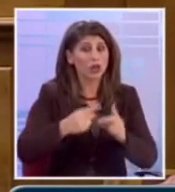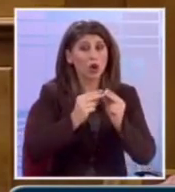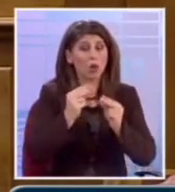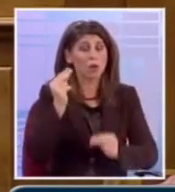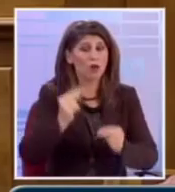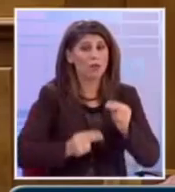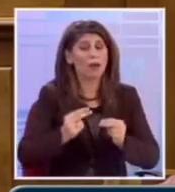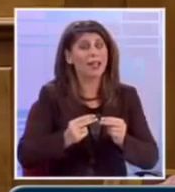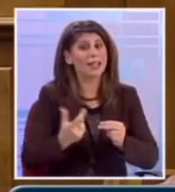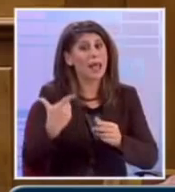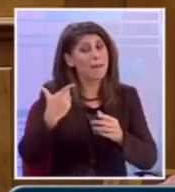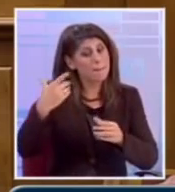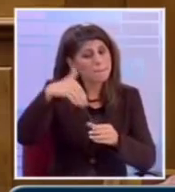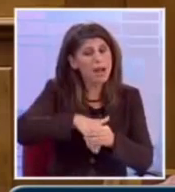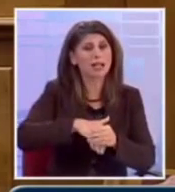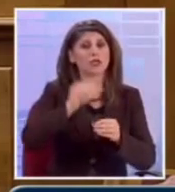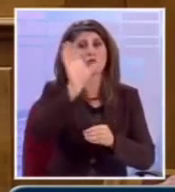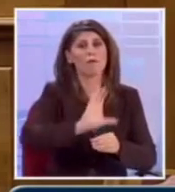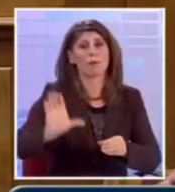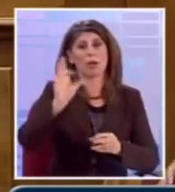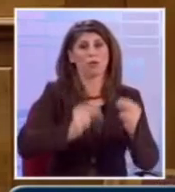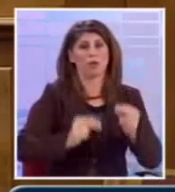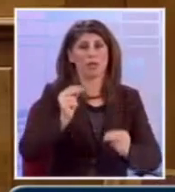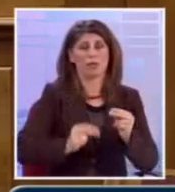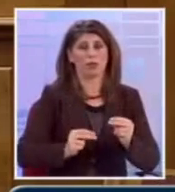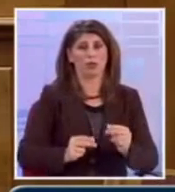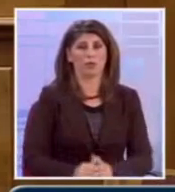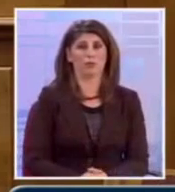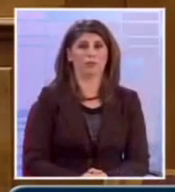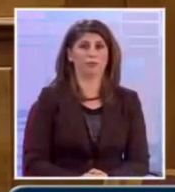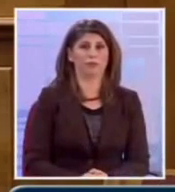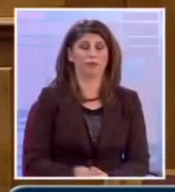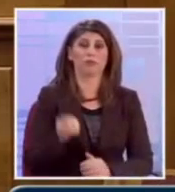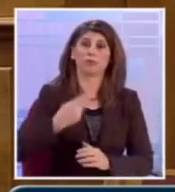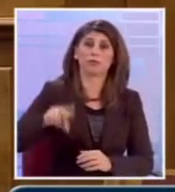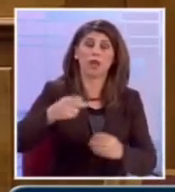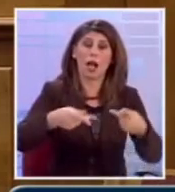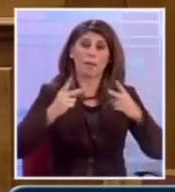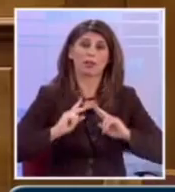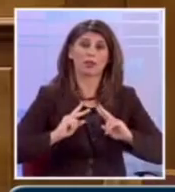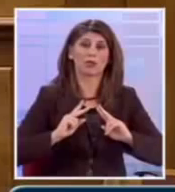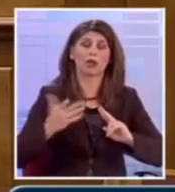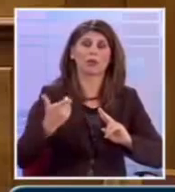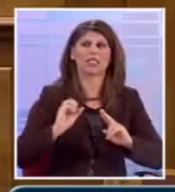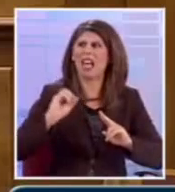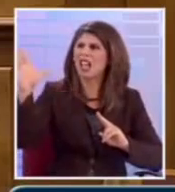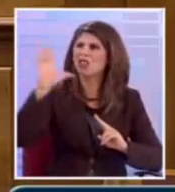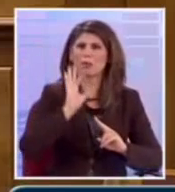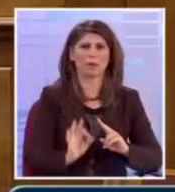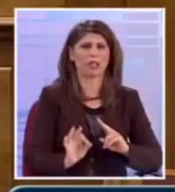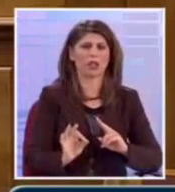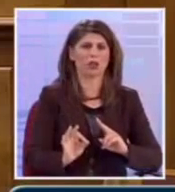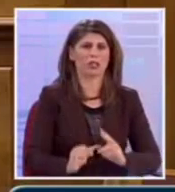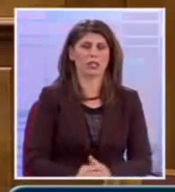μέρος ενός ευρύτερου ευρωπαϊκού προβλήματος. Οι περισσότεροι μας απαντούσατε ότι είμαστε εκτός πραγματικότητας.